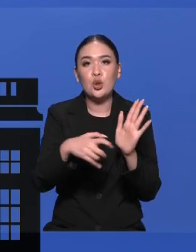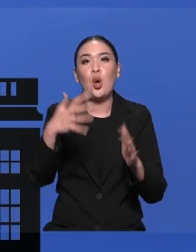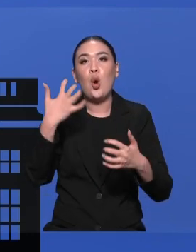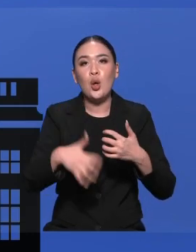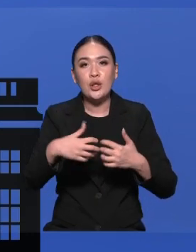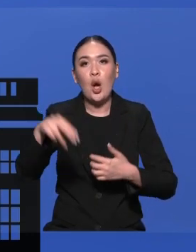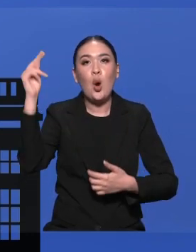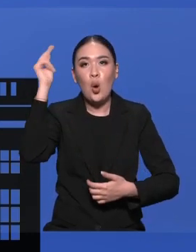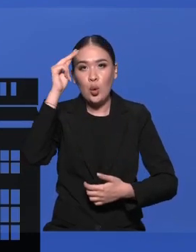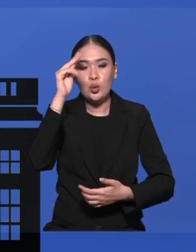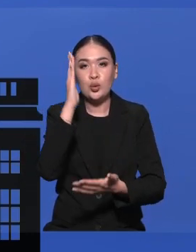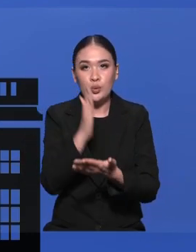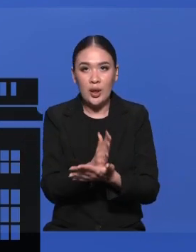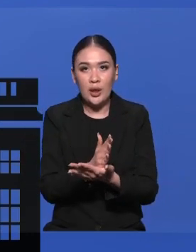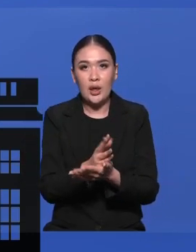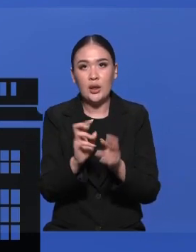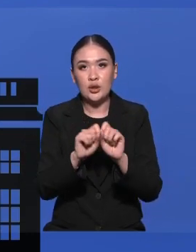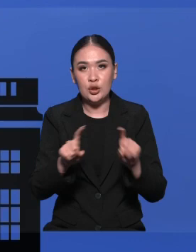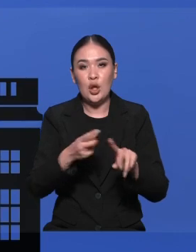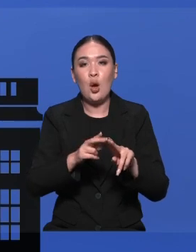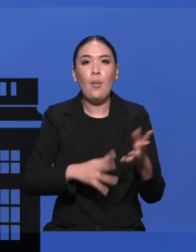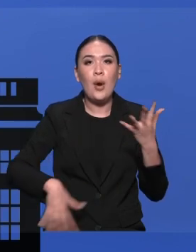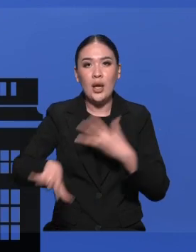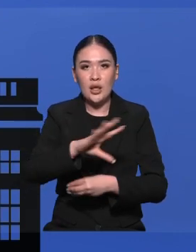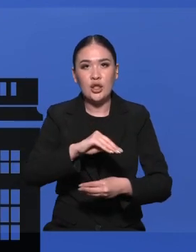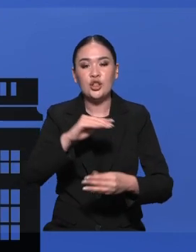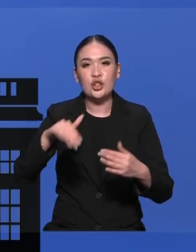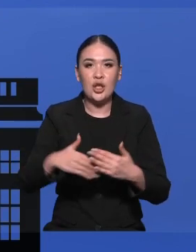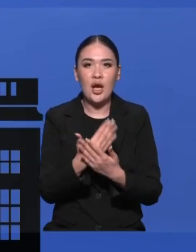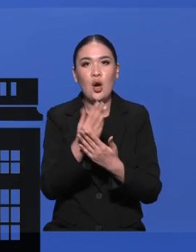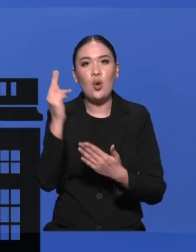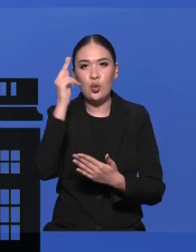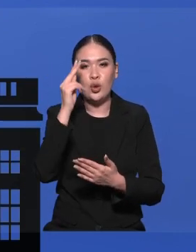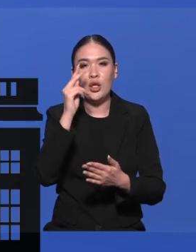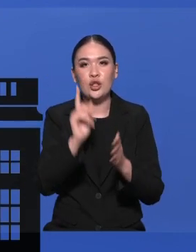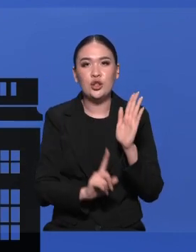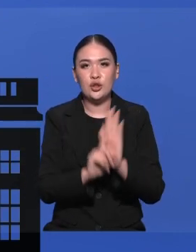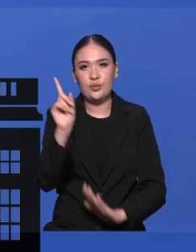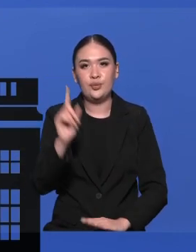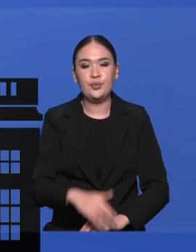білім беру ұйымы жұмыс істейді. Олардың бәрі қазір жаңа оқу жылына дайындалып жатыр.